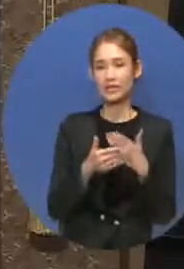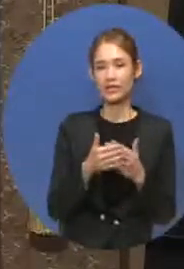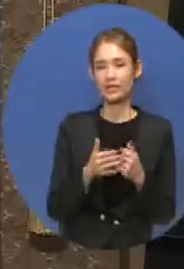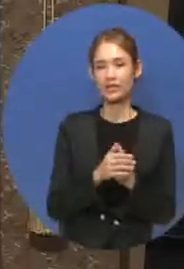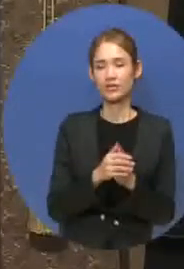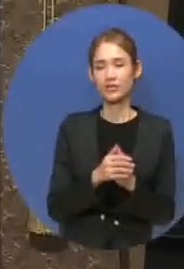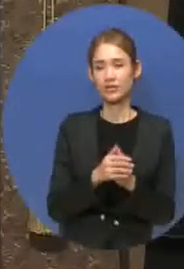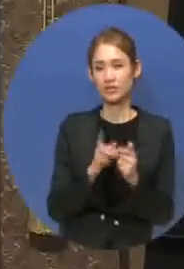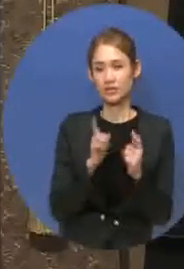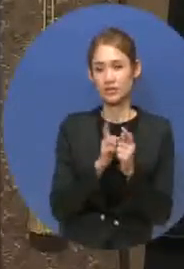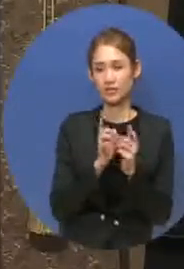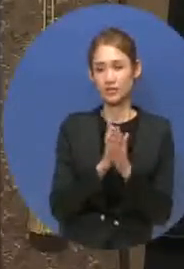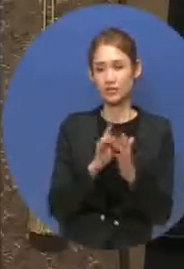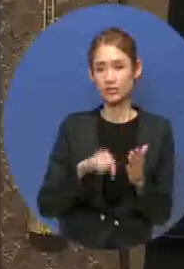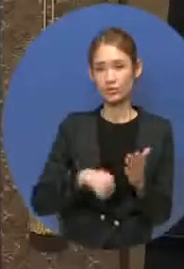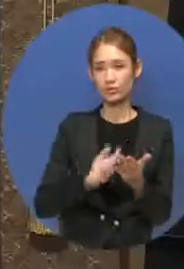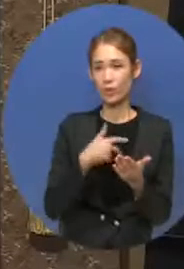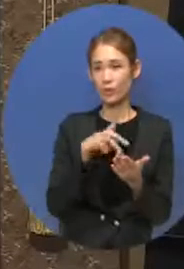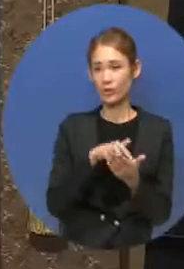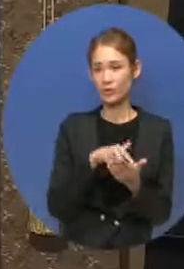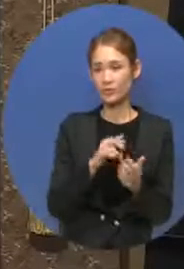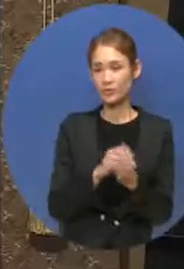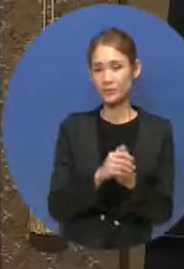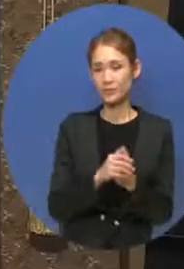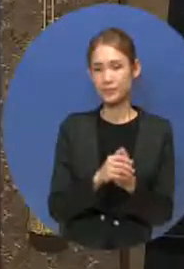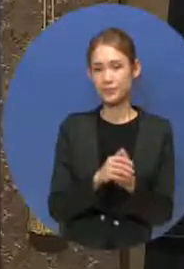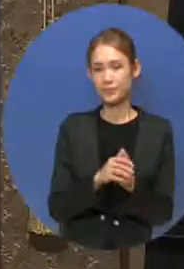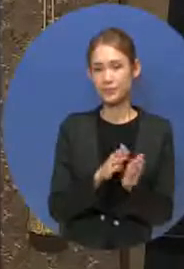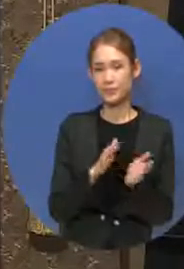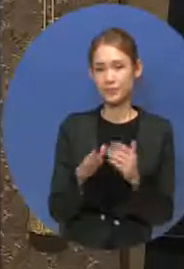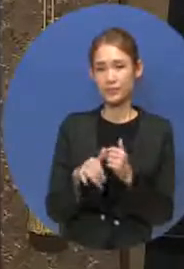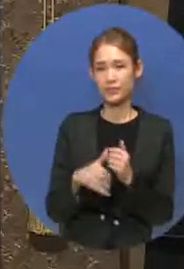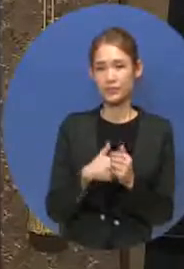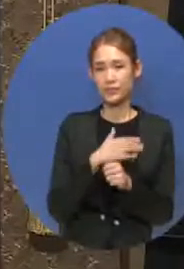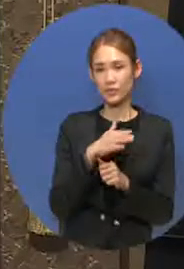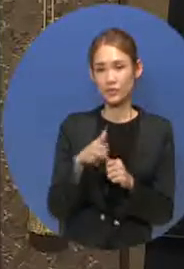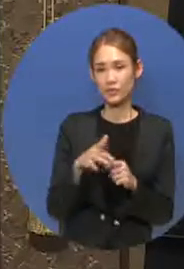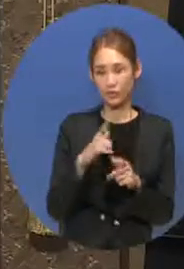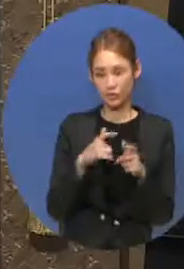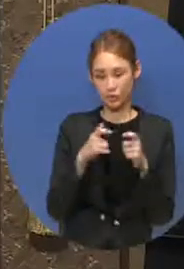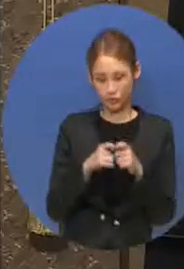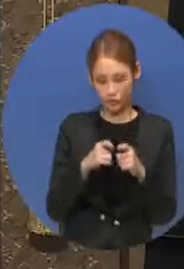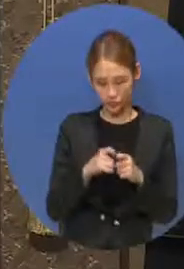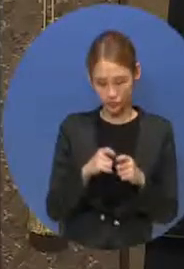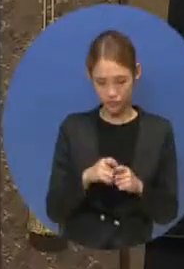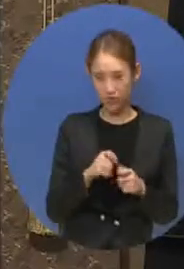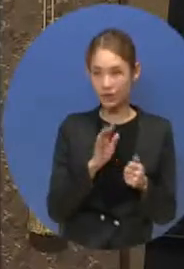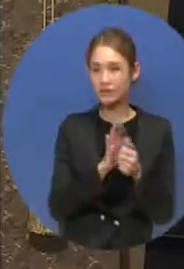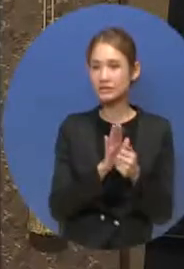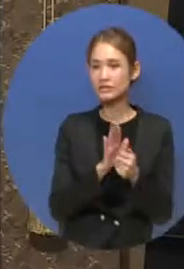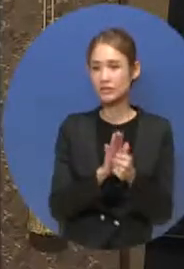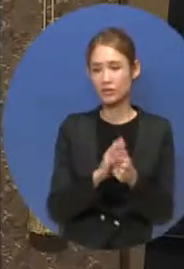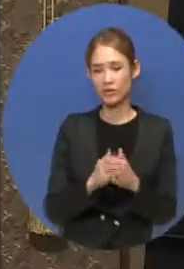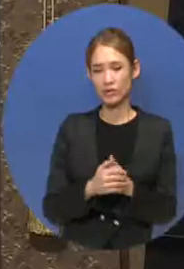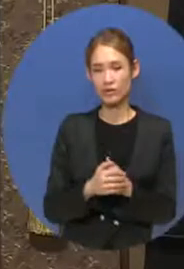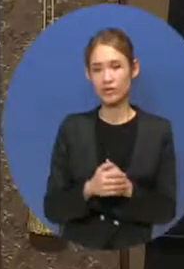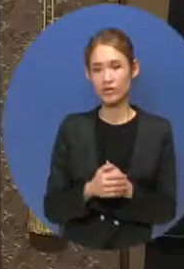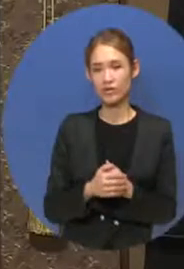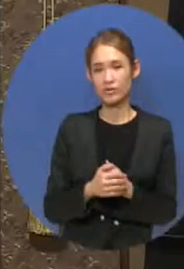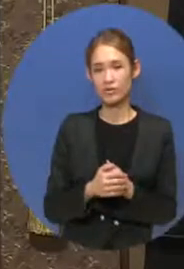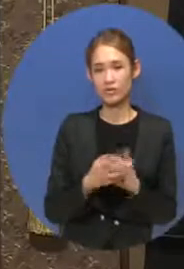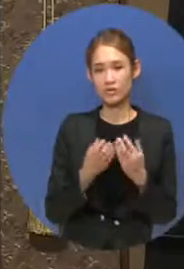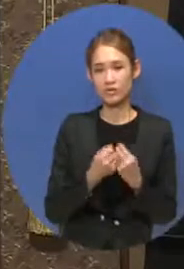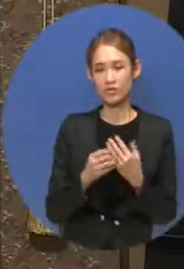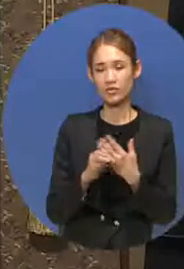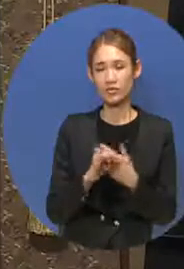거고요. 실질적으로 독립을 하게 되면 네. 이제는 그 독립적인 사항에서 네. 구체적인 지원이 들어가는 거죠. 아.